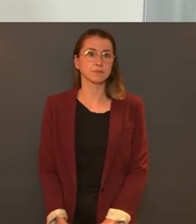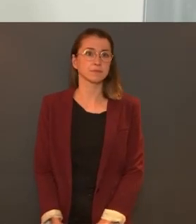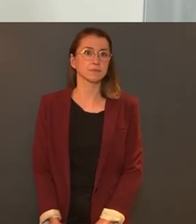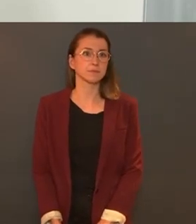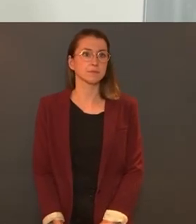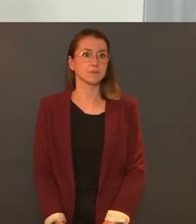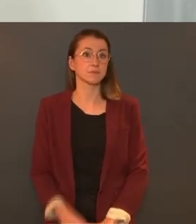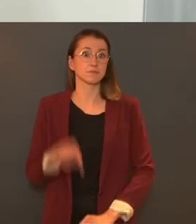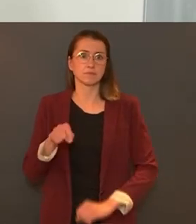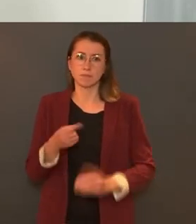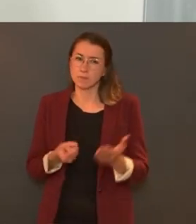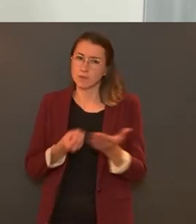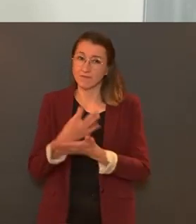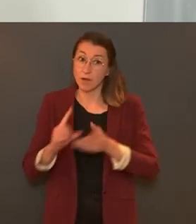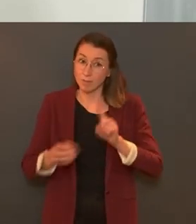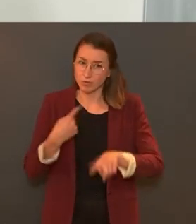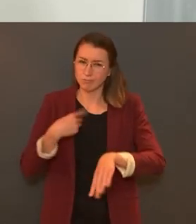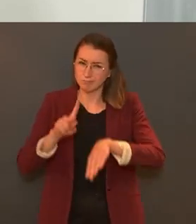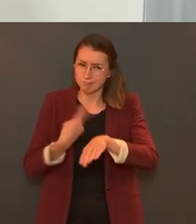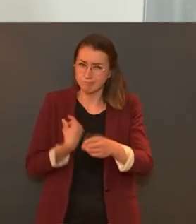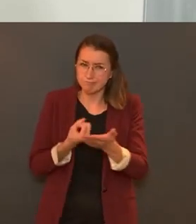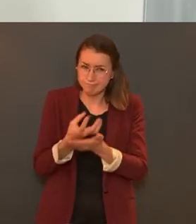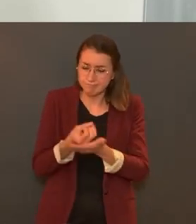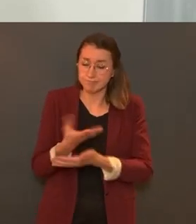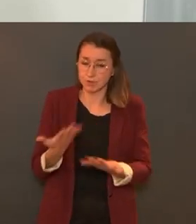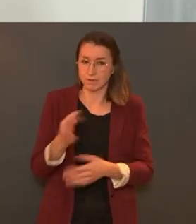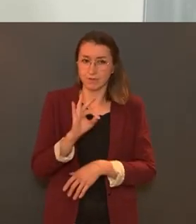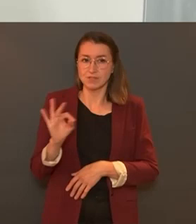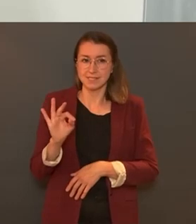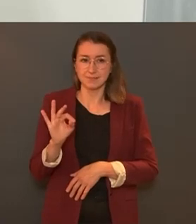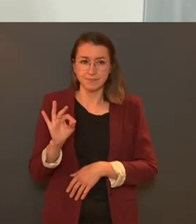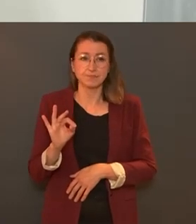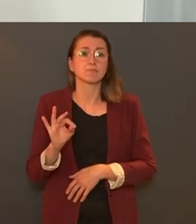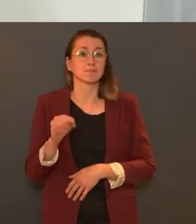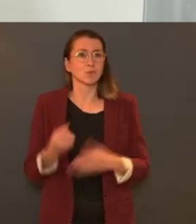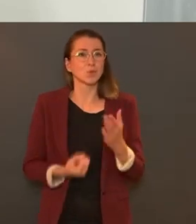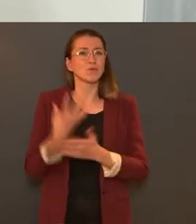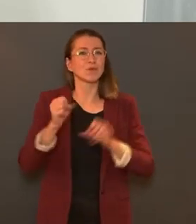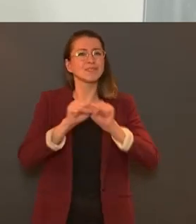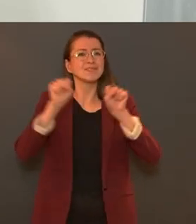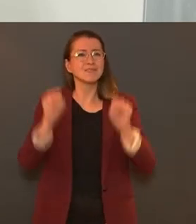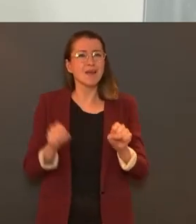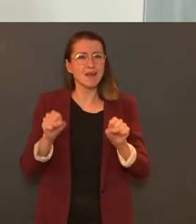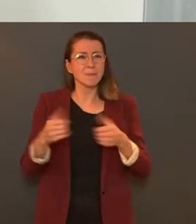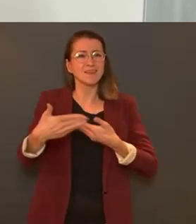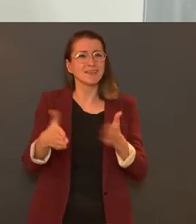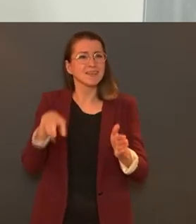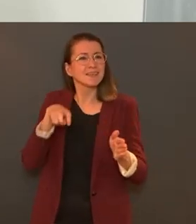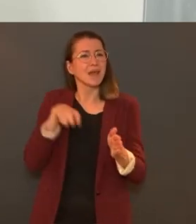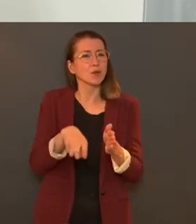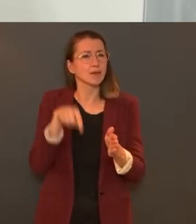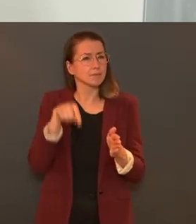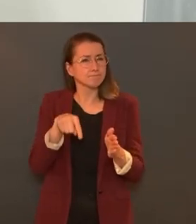donc un nouveau système de quarantaine. Avec ce nouveau système, si vous présentez des symptômes du Covid, vous